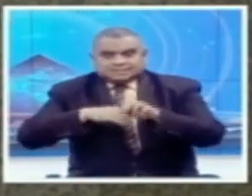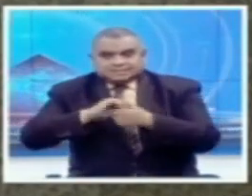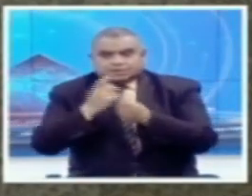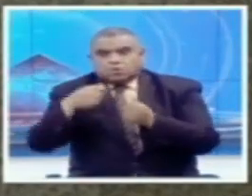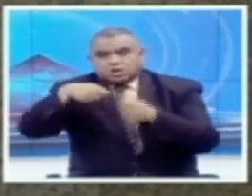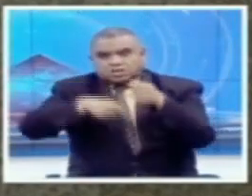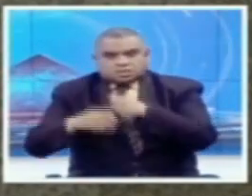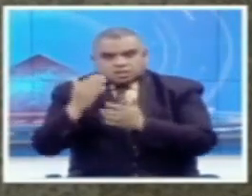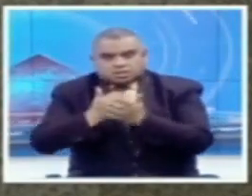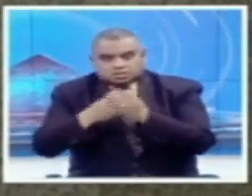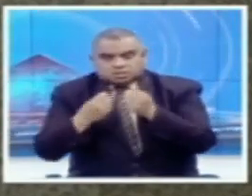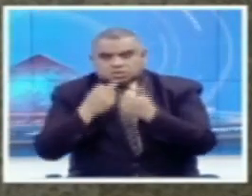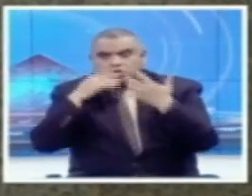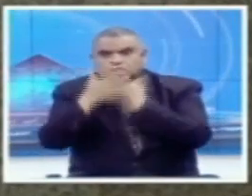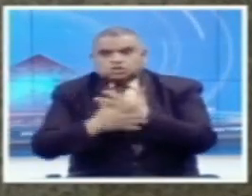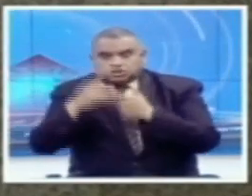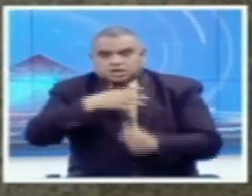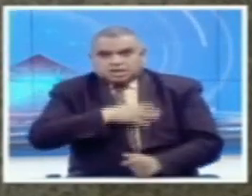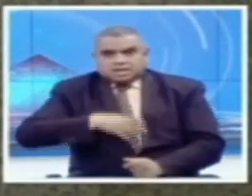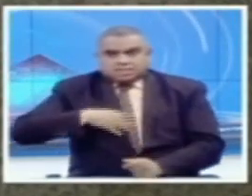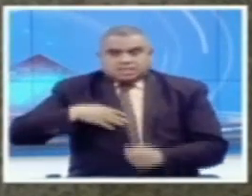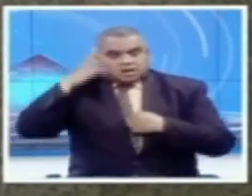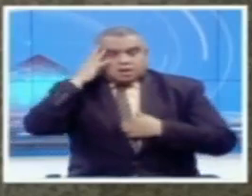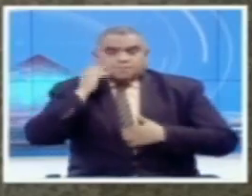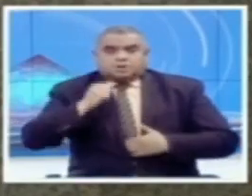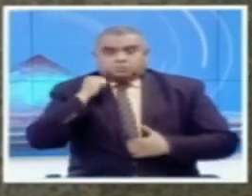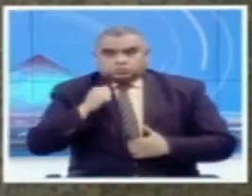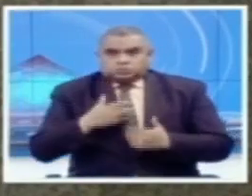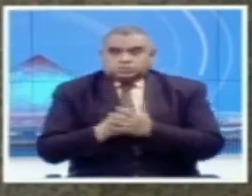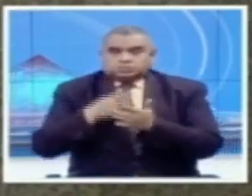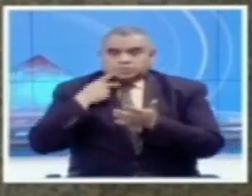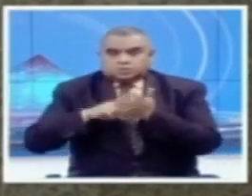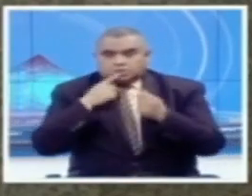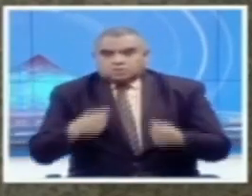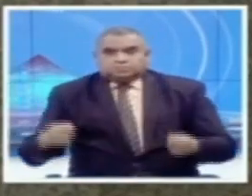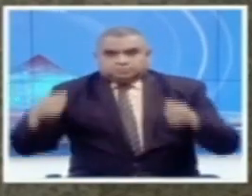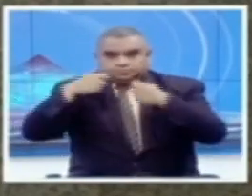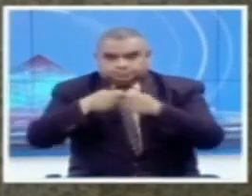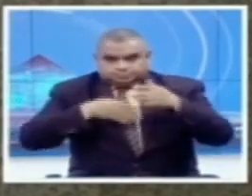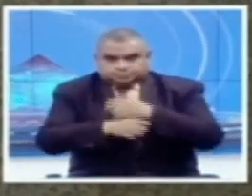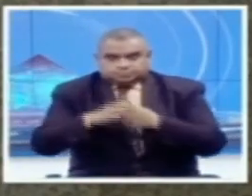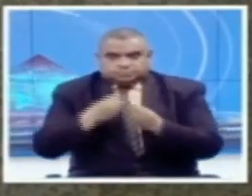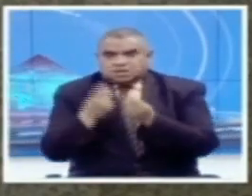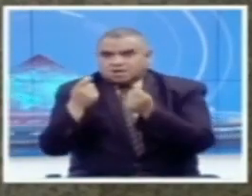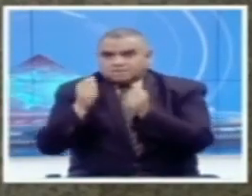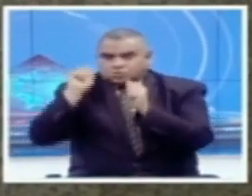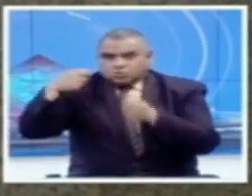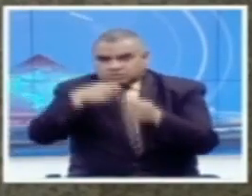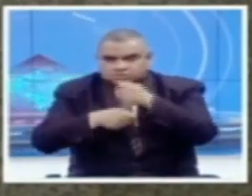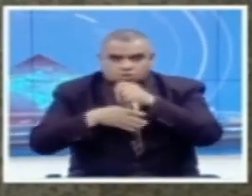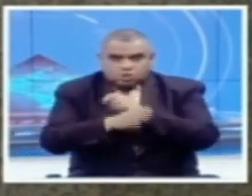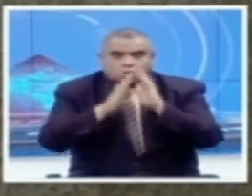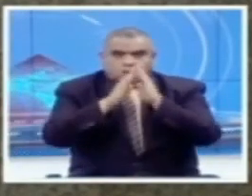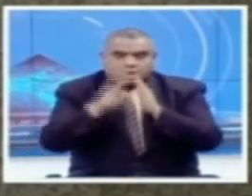واقتصادية. الشركات النرويجية مهتمة بزيادة تواجدها واستثماراتها في مصر